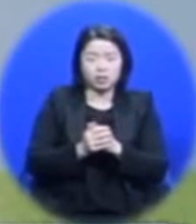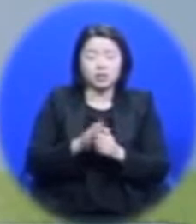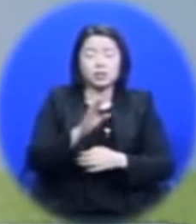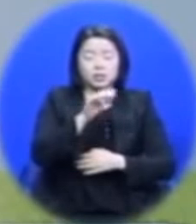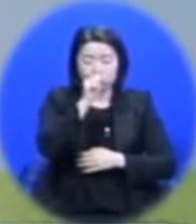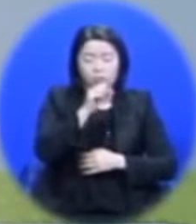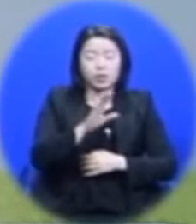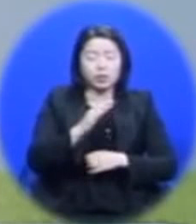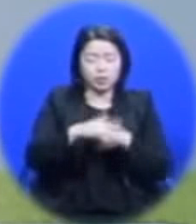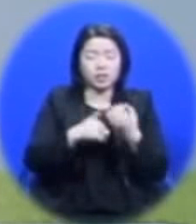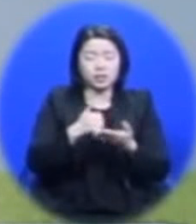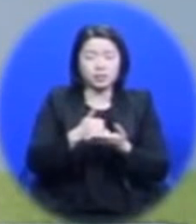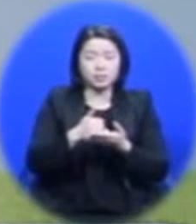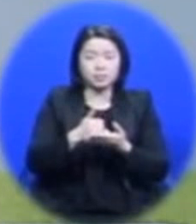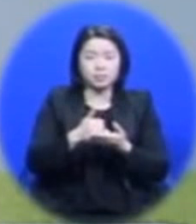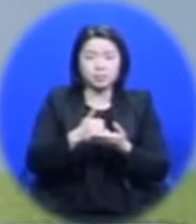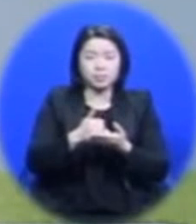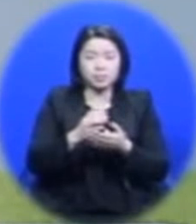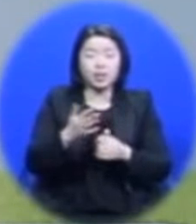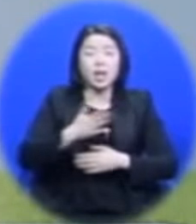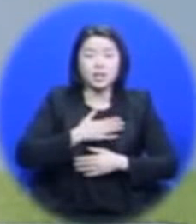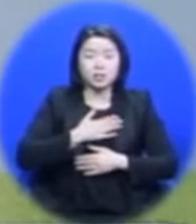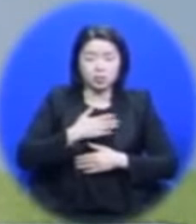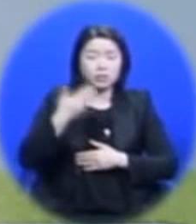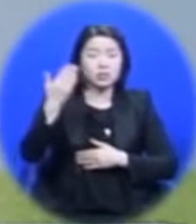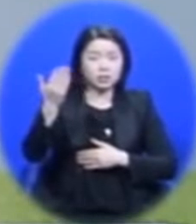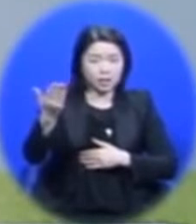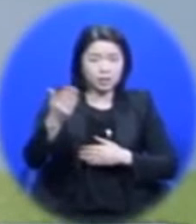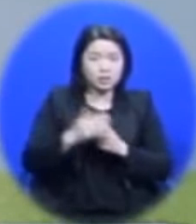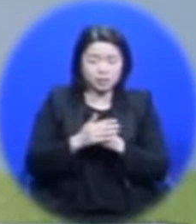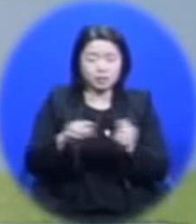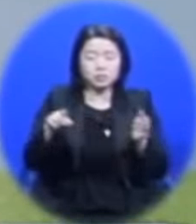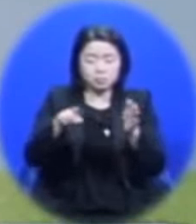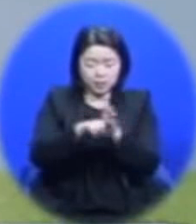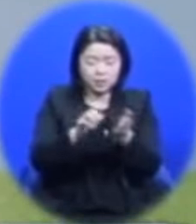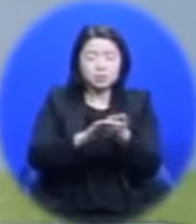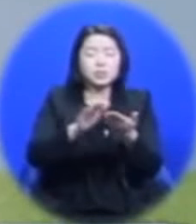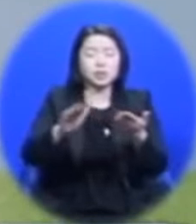좋아요, 하나님. 저는 당신을 믿습니다.